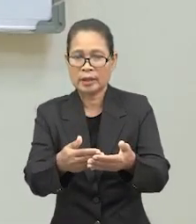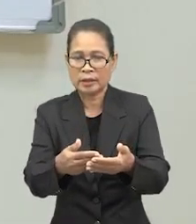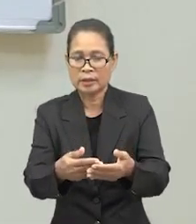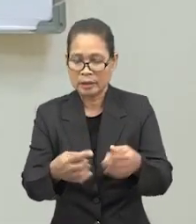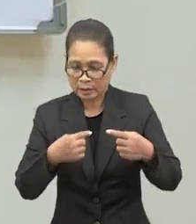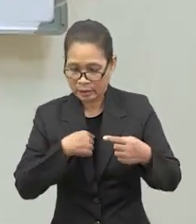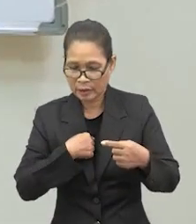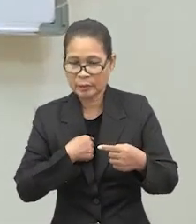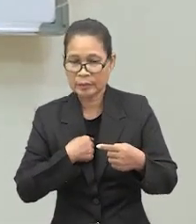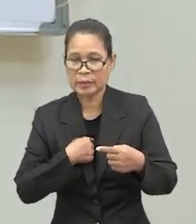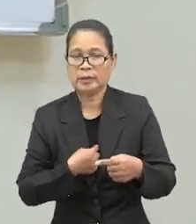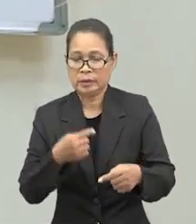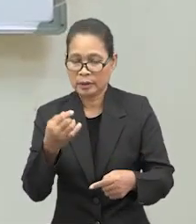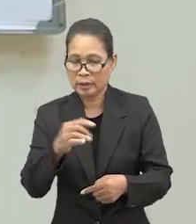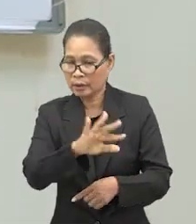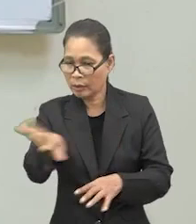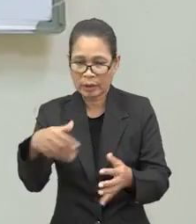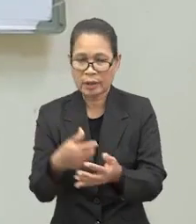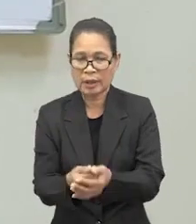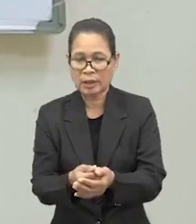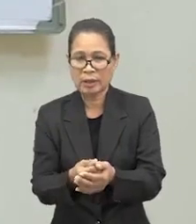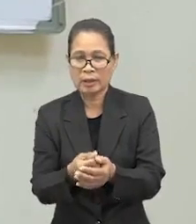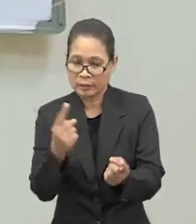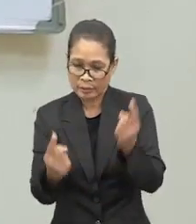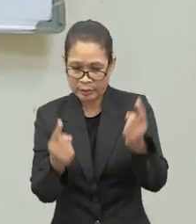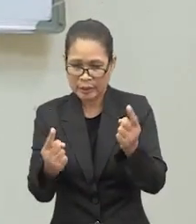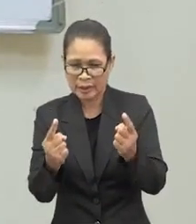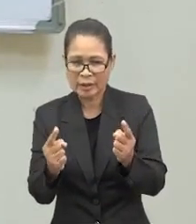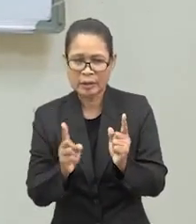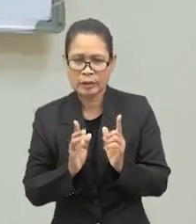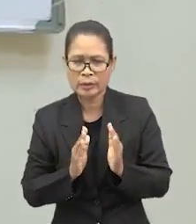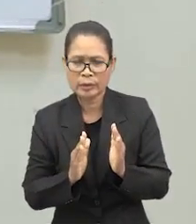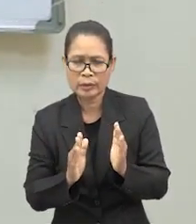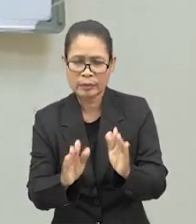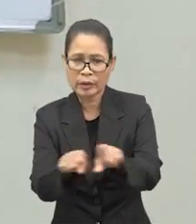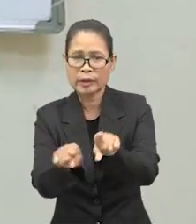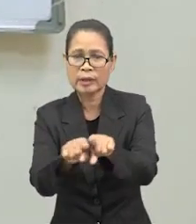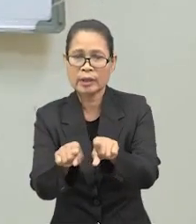thà ca bằng cả đọc bọn nẹ cừu hay nâng con vi xóm sọp